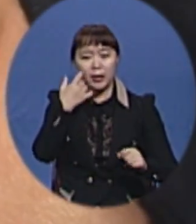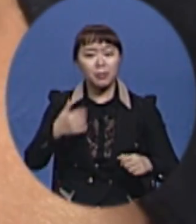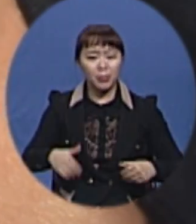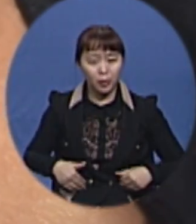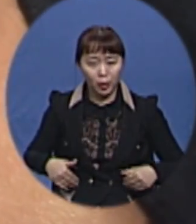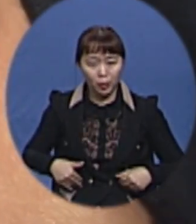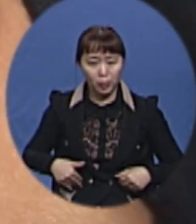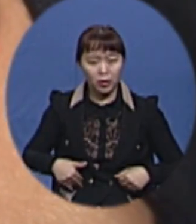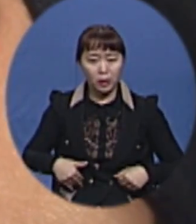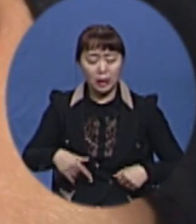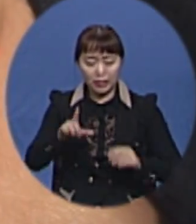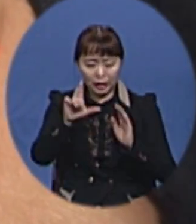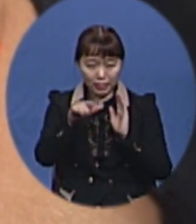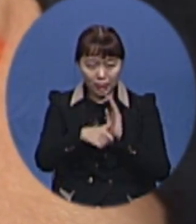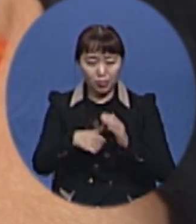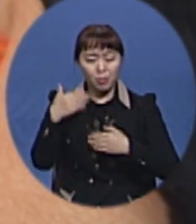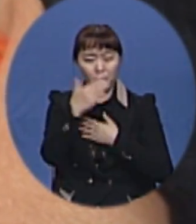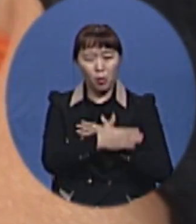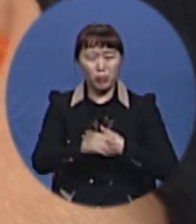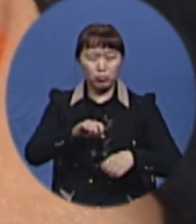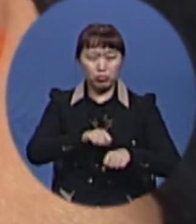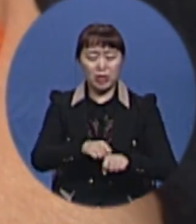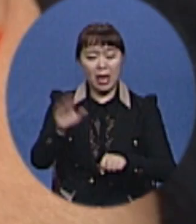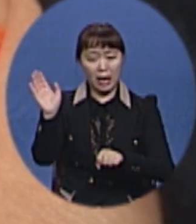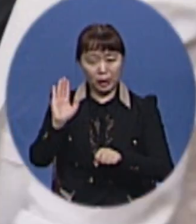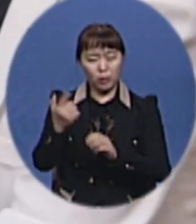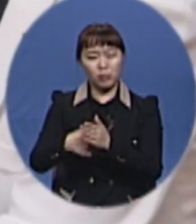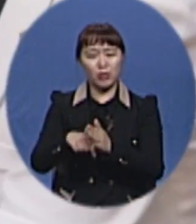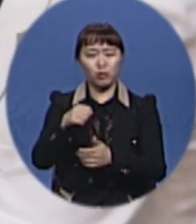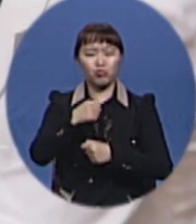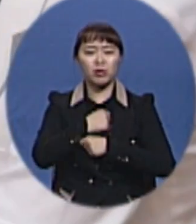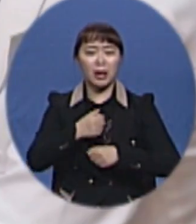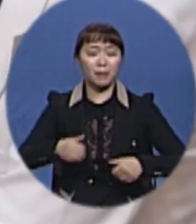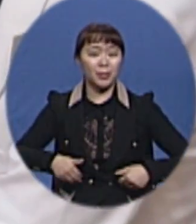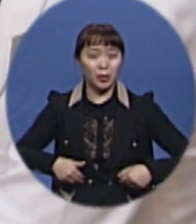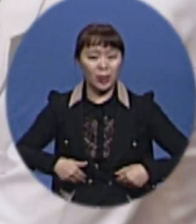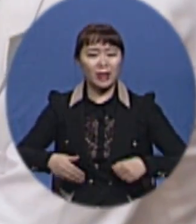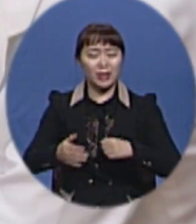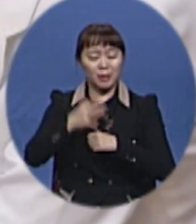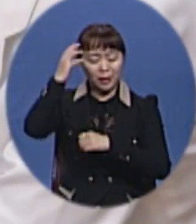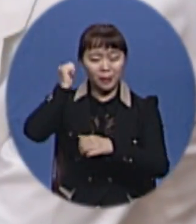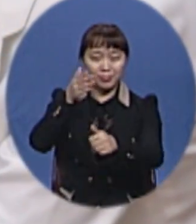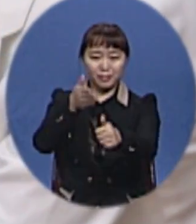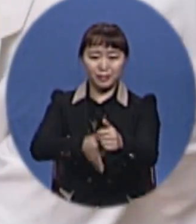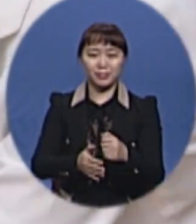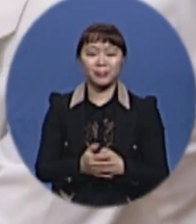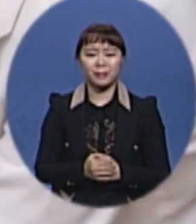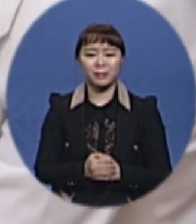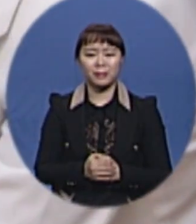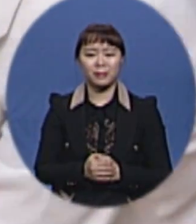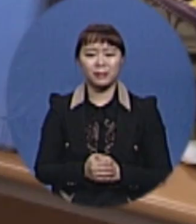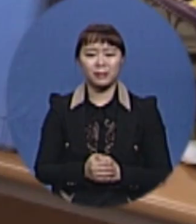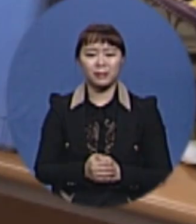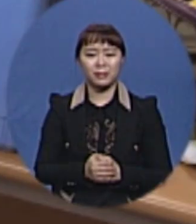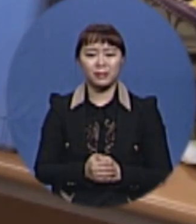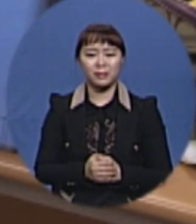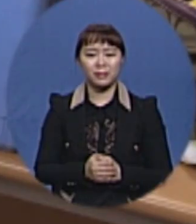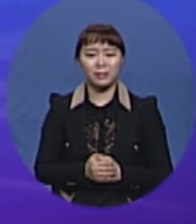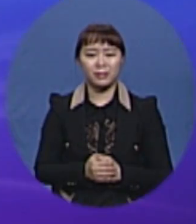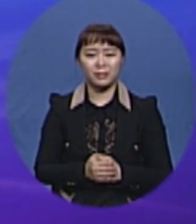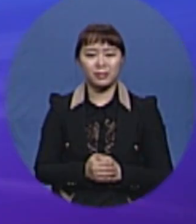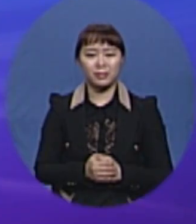하고 접종 당일은 몸에 무리가 가지 않도록 주의가 필요하니 꼭 기억하시길 바랍니다.